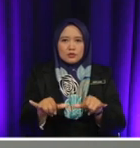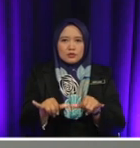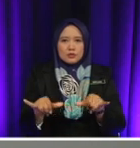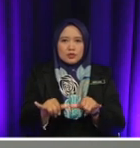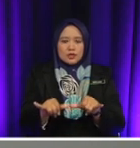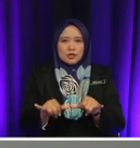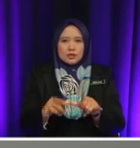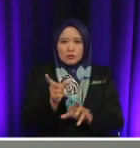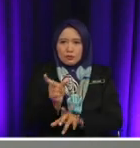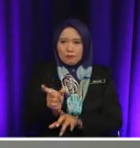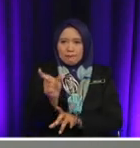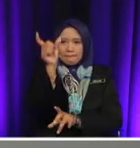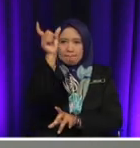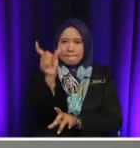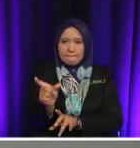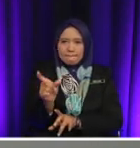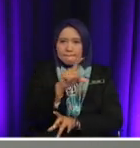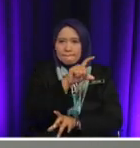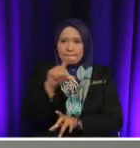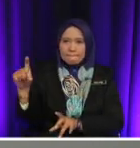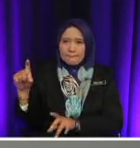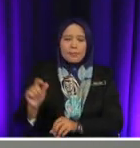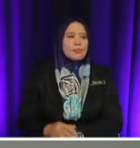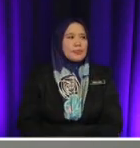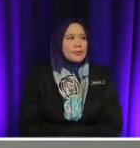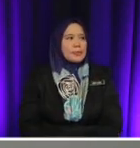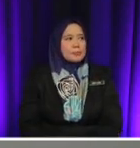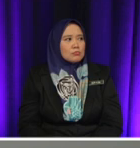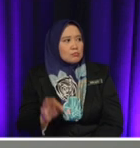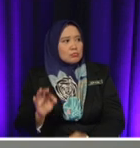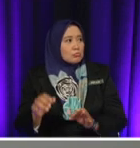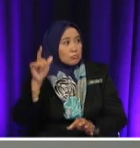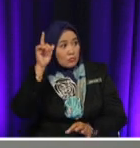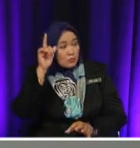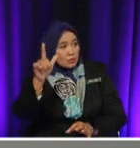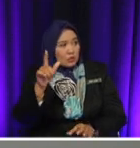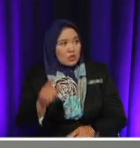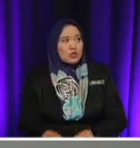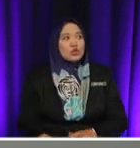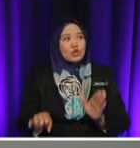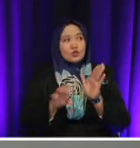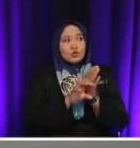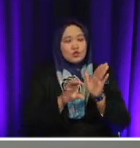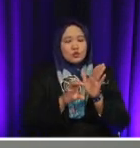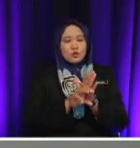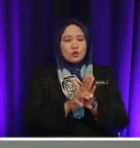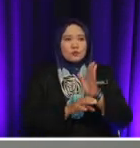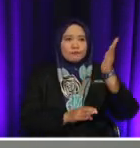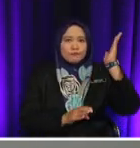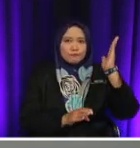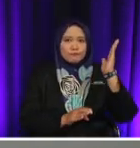kita tunjukkan tadi tengok ada titik-titik yang yang semakin lama semakin meningkat dan dia gunakan pembaris secara